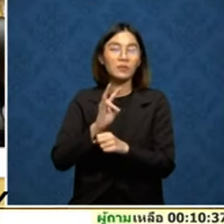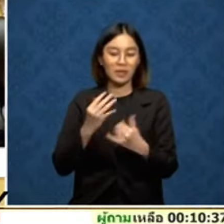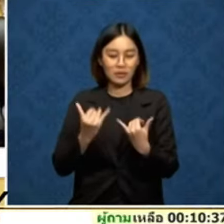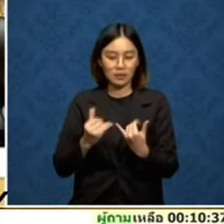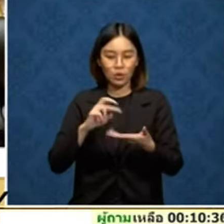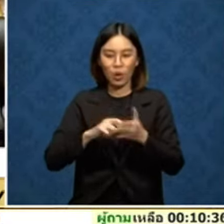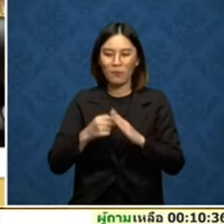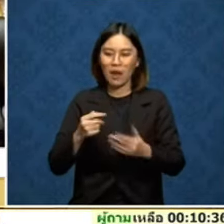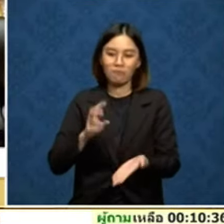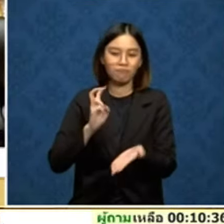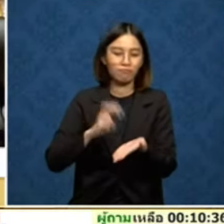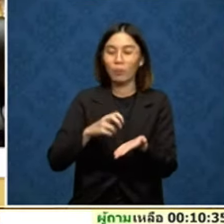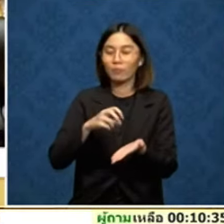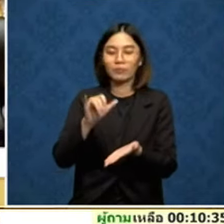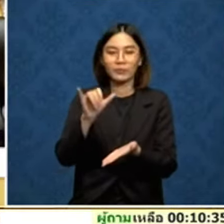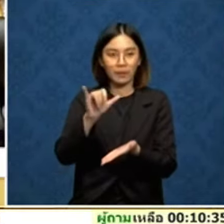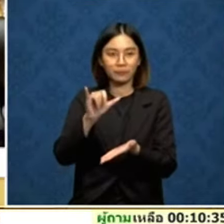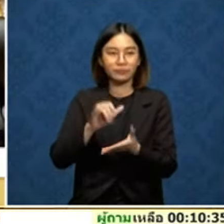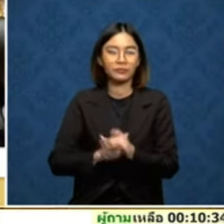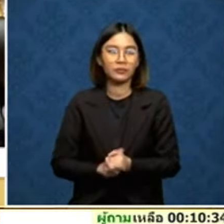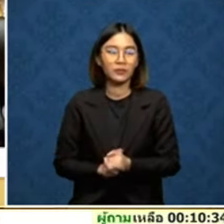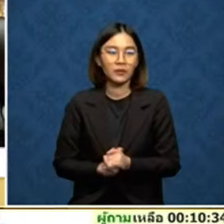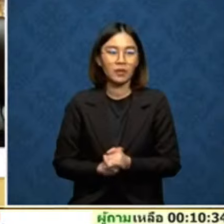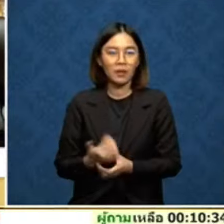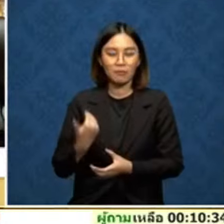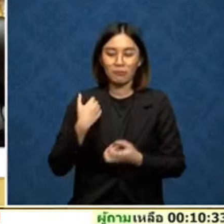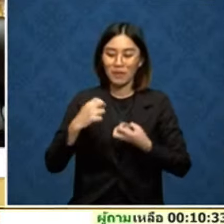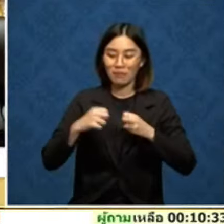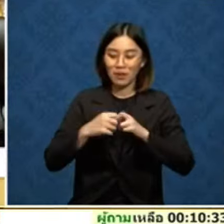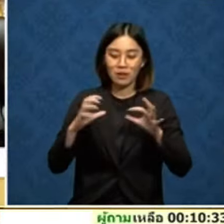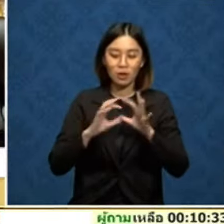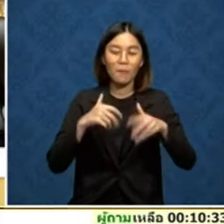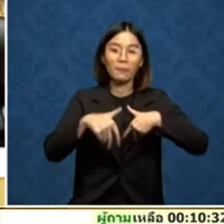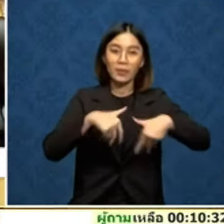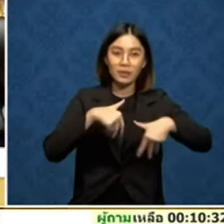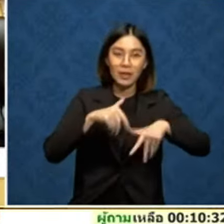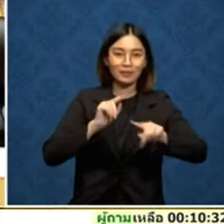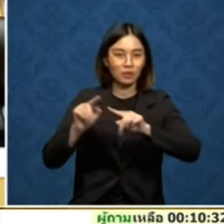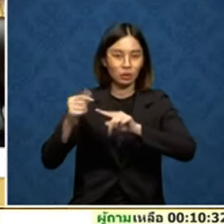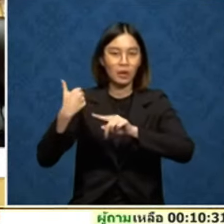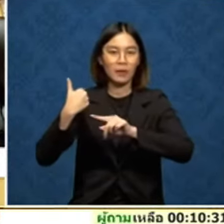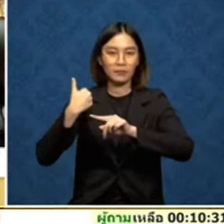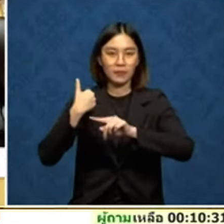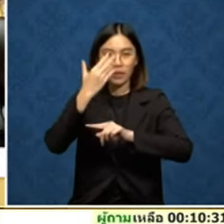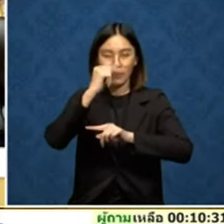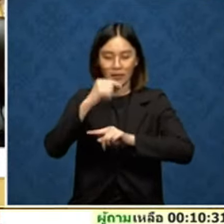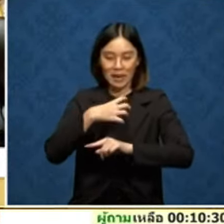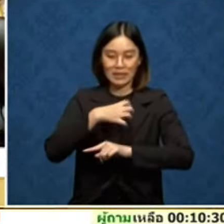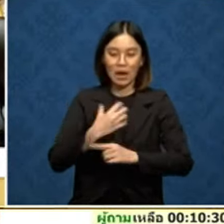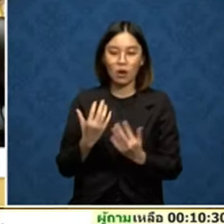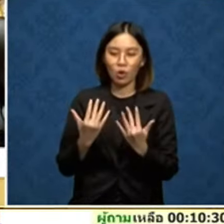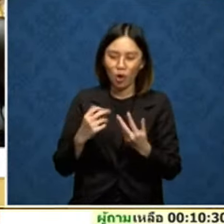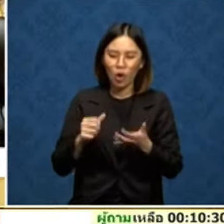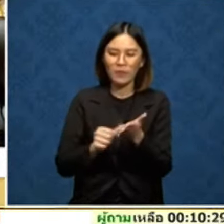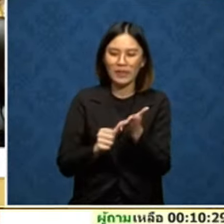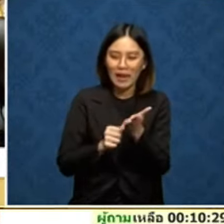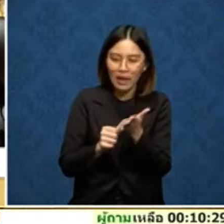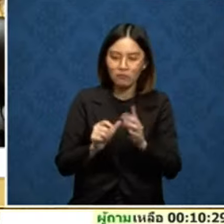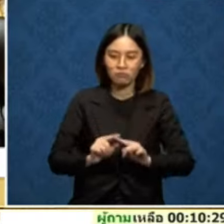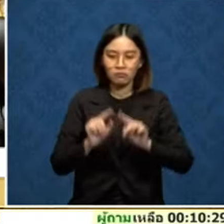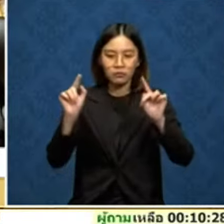ทบจะไม่ได้อนุมัติเลยนะคะแล้วจริงๆแล้วมันมีปัญหาของพี่น้องประชาชนหลายเรื่องที่ต้องการรอการแก้ไข